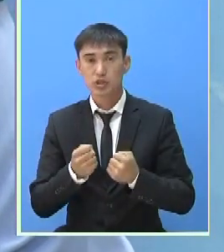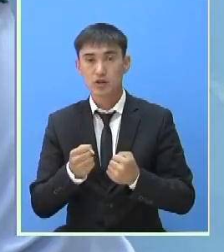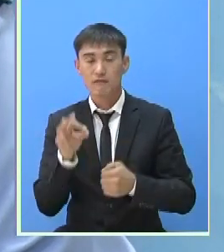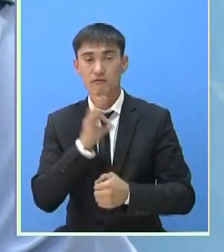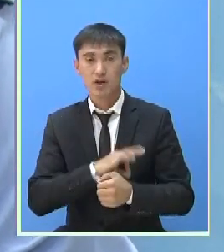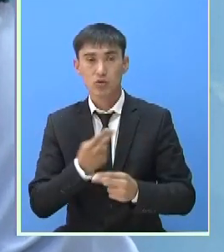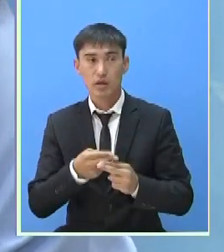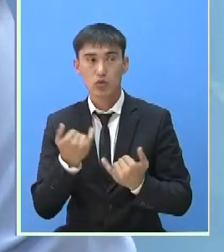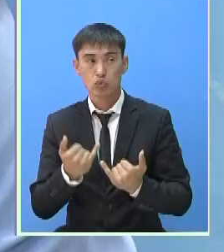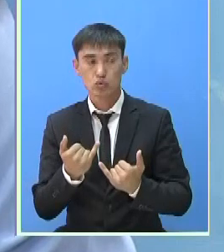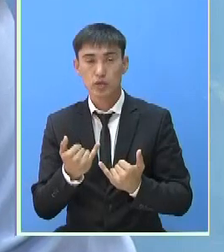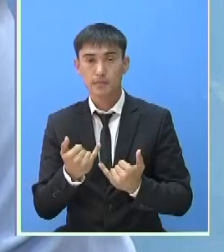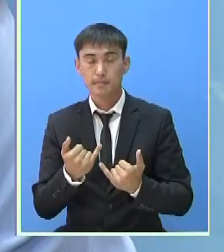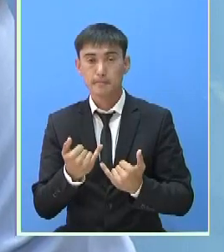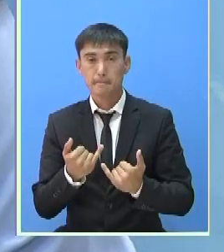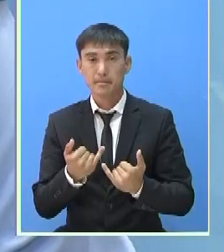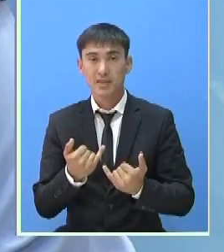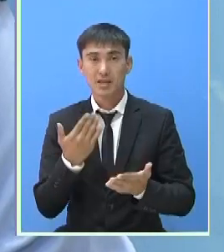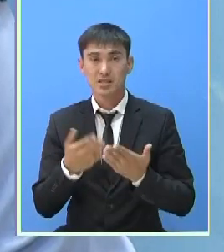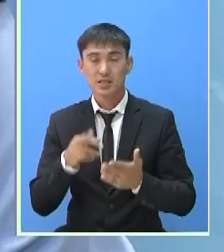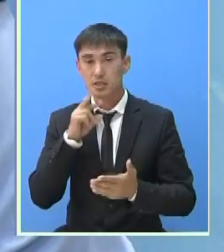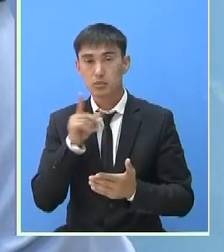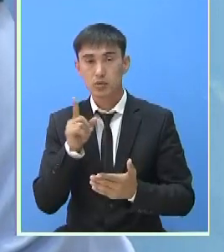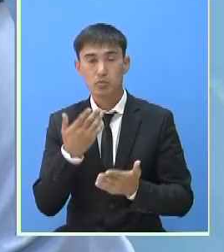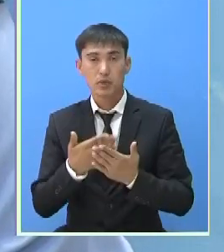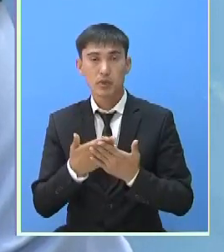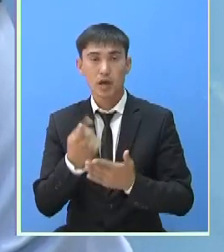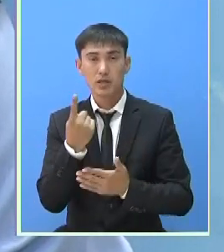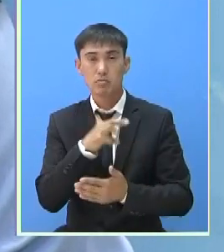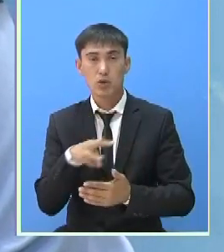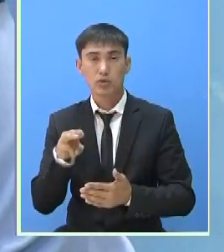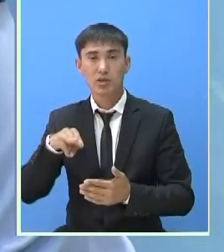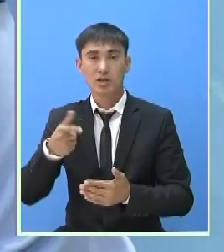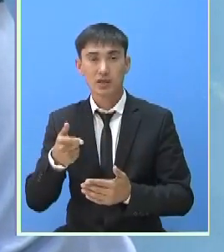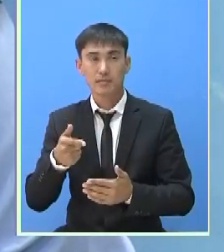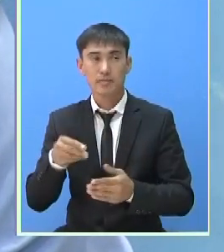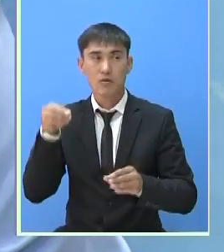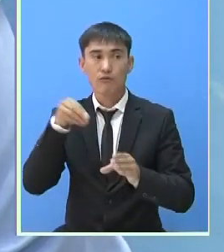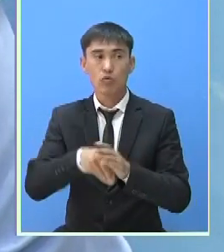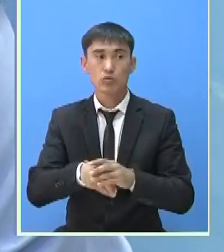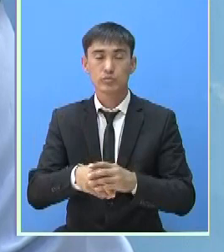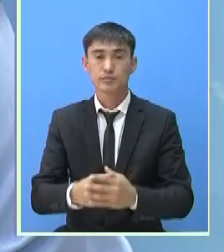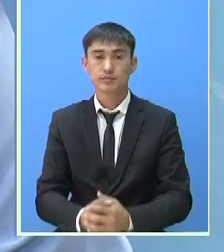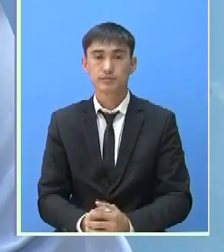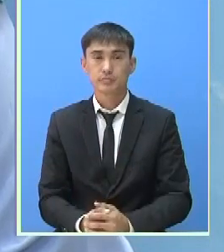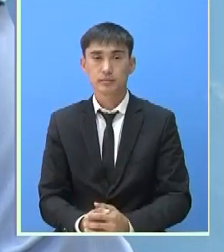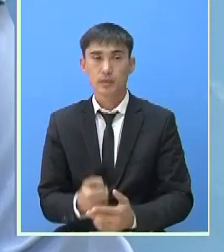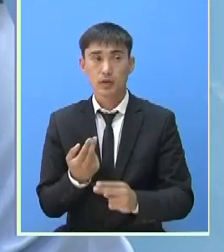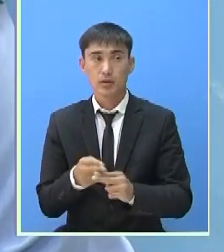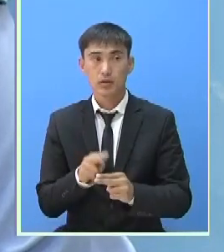выгоду, они уже, если не ошибаюсь, где-то миллион тенге входной взнос был.